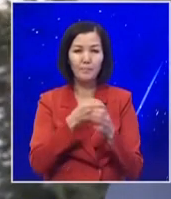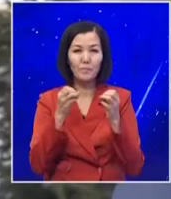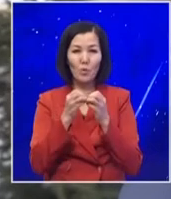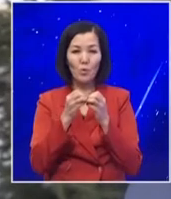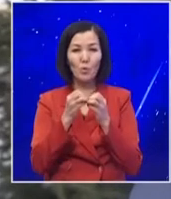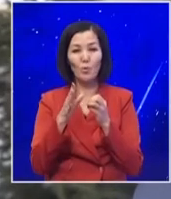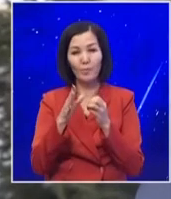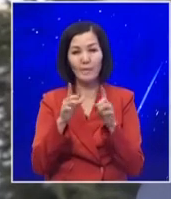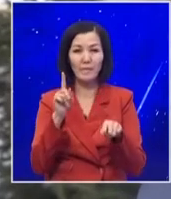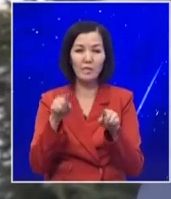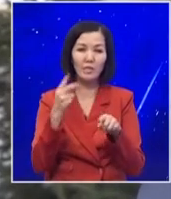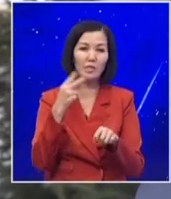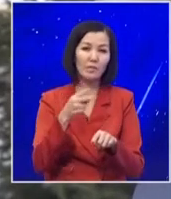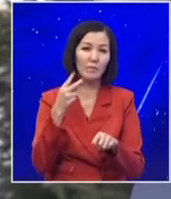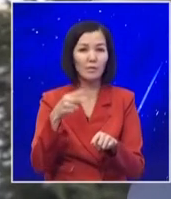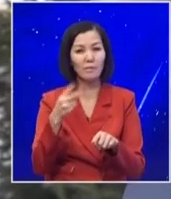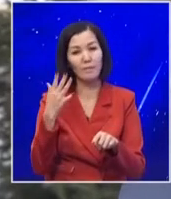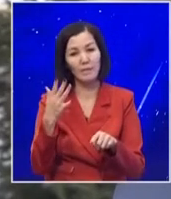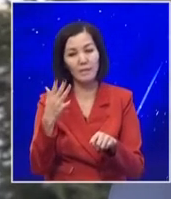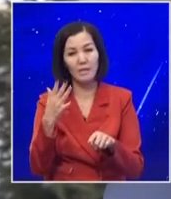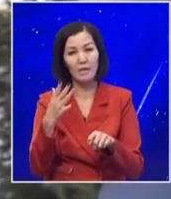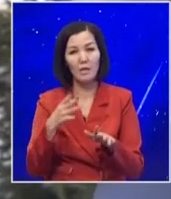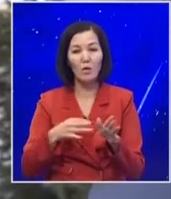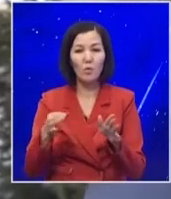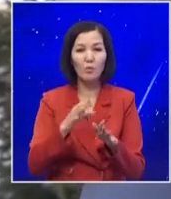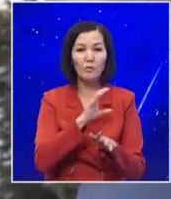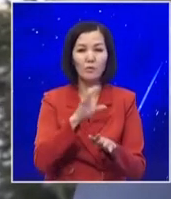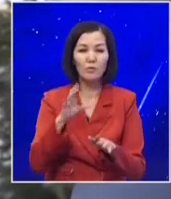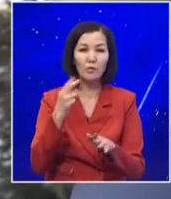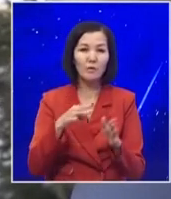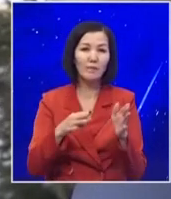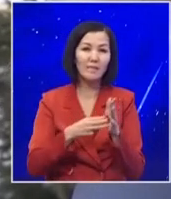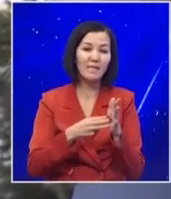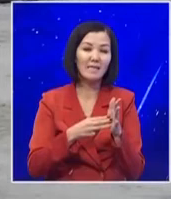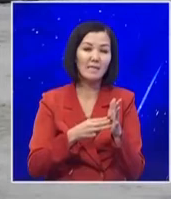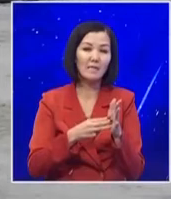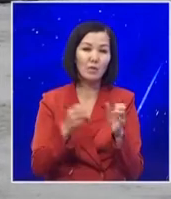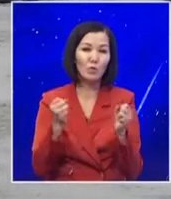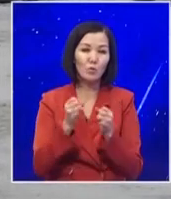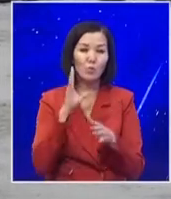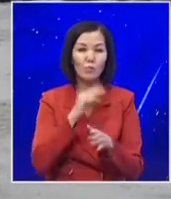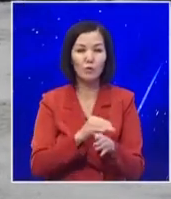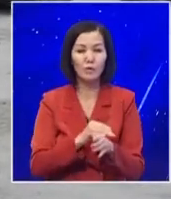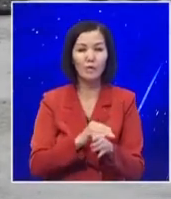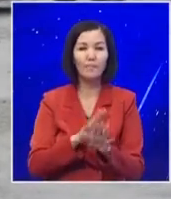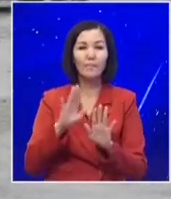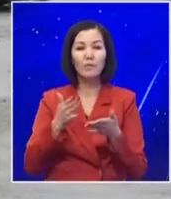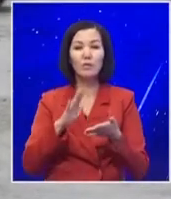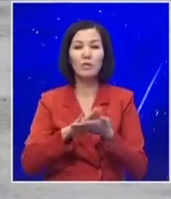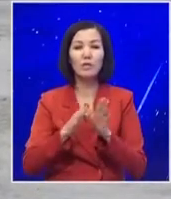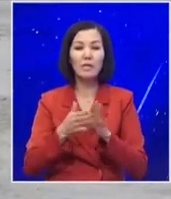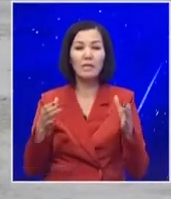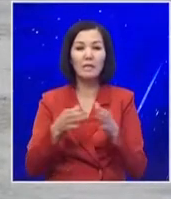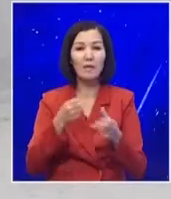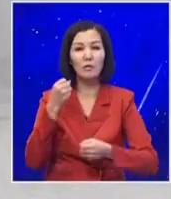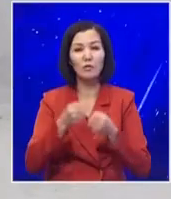10-15, кей жерлерде 20-25, ал облысының солтүстігінде 28 градус сақталады. Төтенше жағдайлар департаменті қызметкерлері